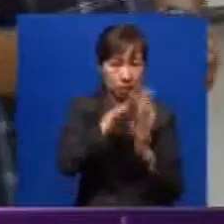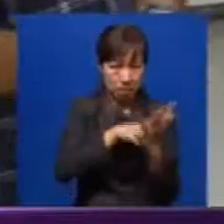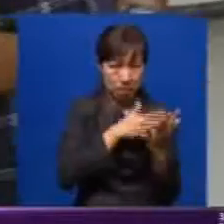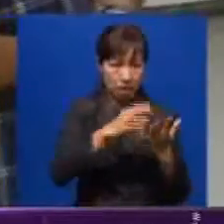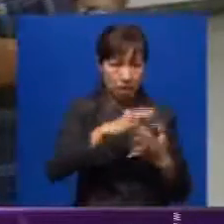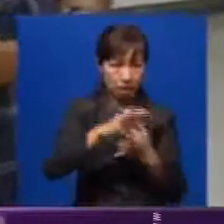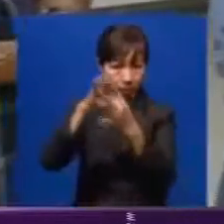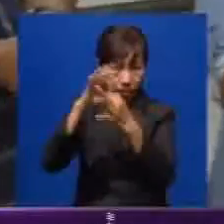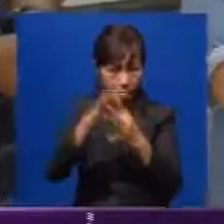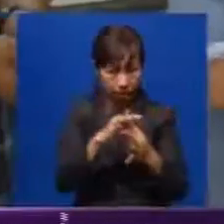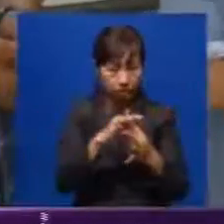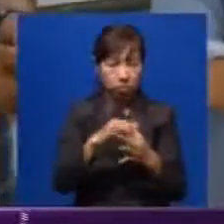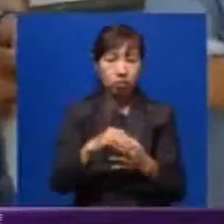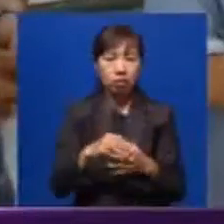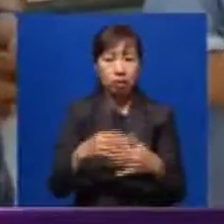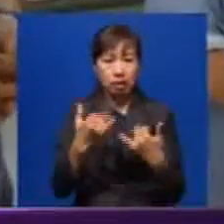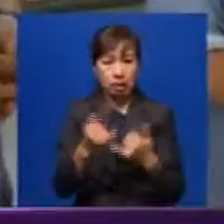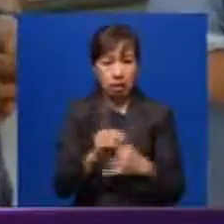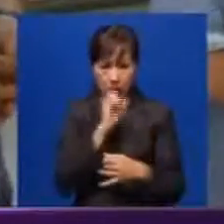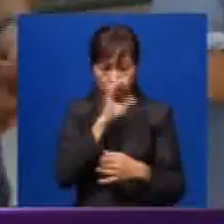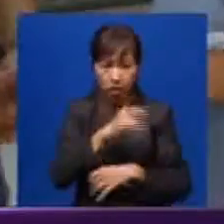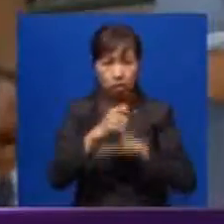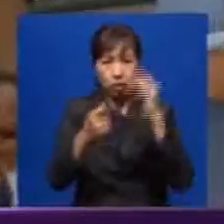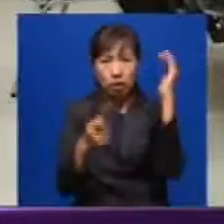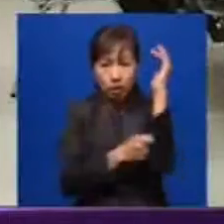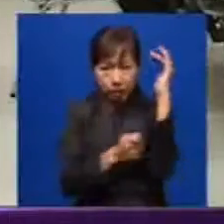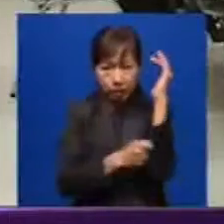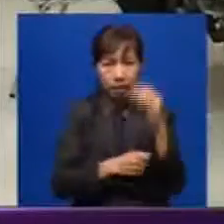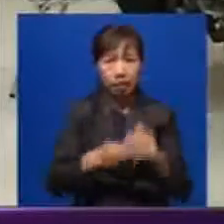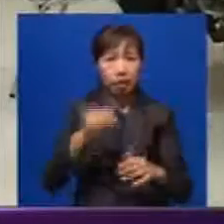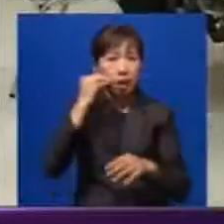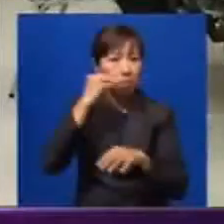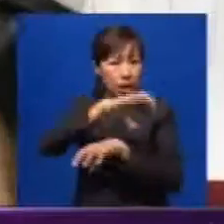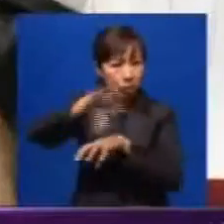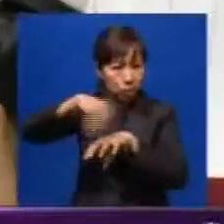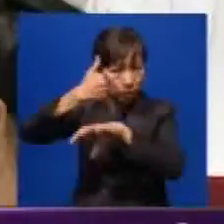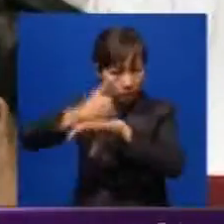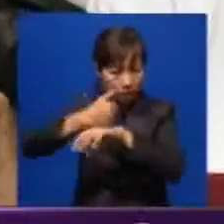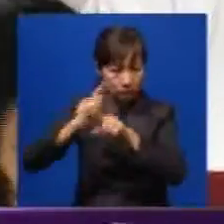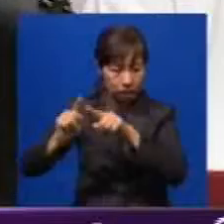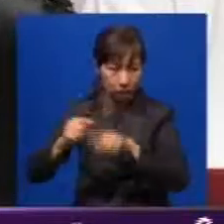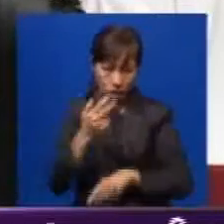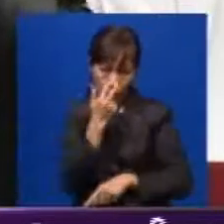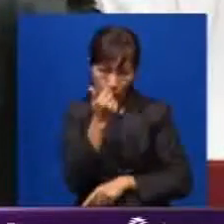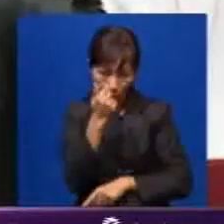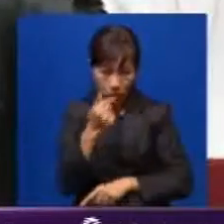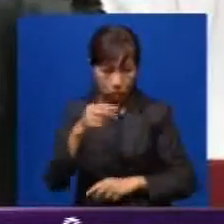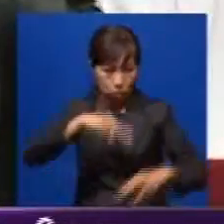พร้อมกับขอกำชับไปยังกำนันผู้ใหญ่บ้านนะคะให้ดูแลป้องกันเรื่องของปัญหาอาวุธสงครามด้วยค่ะ